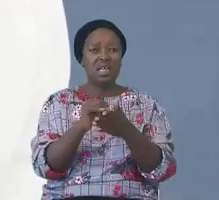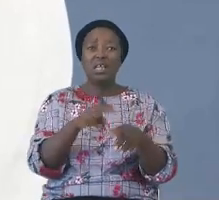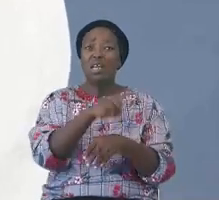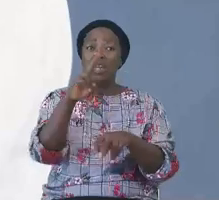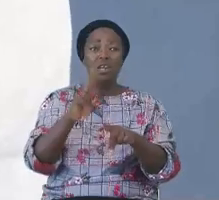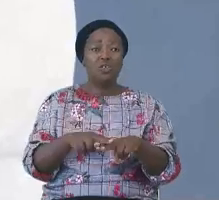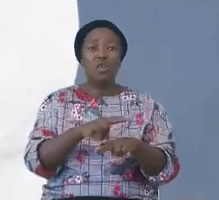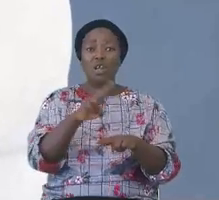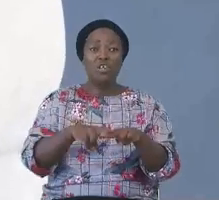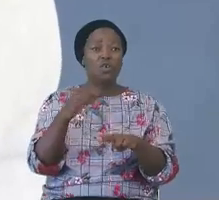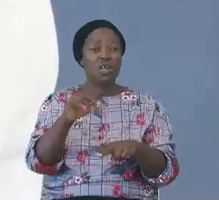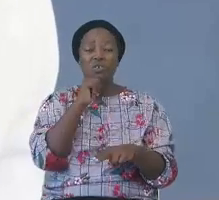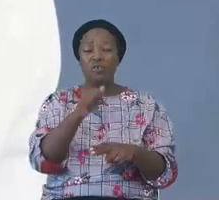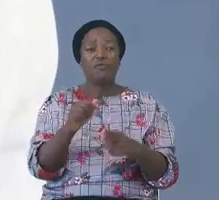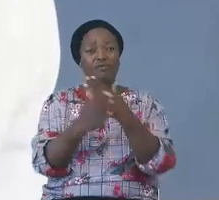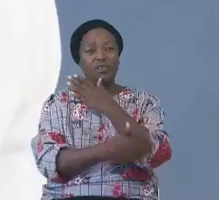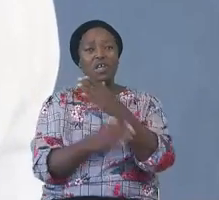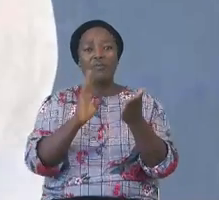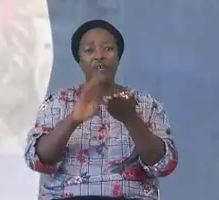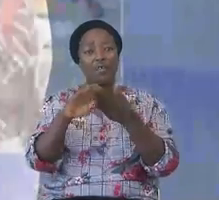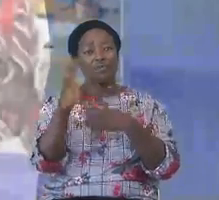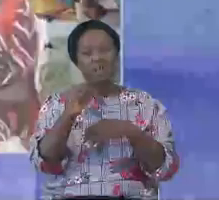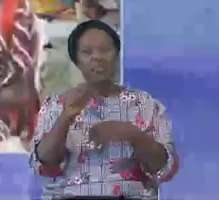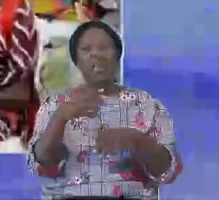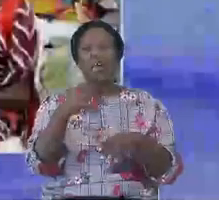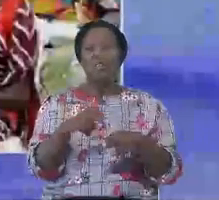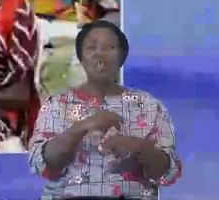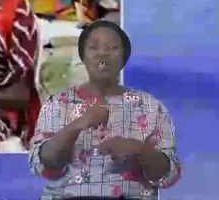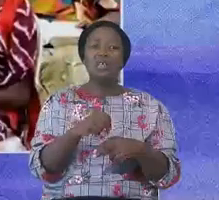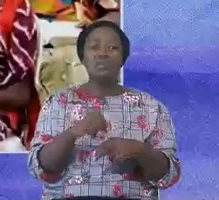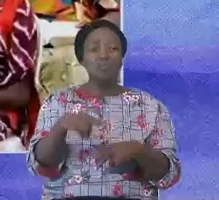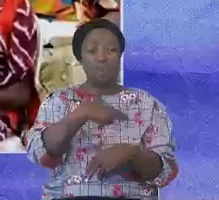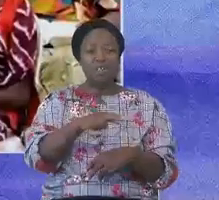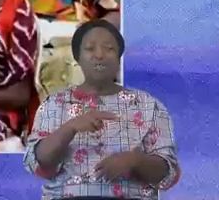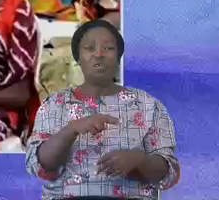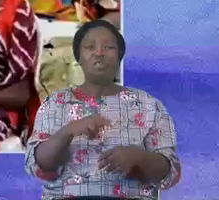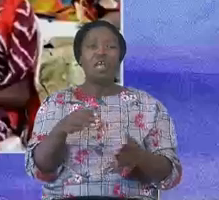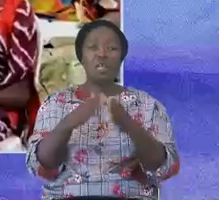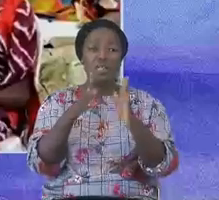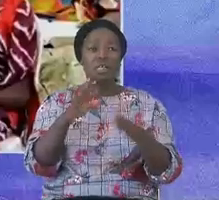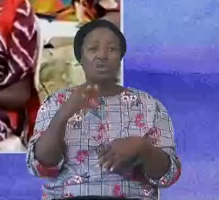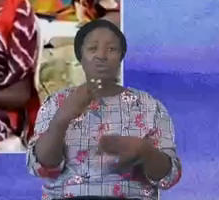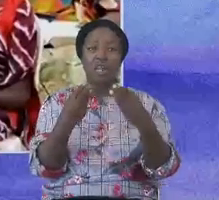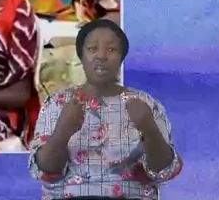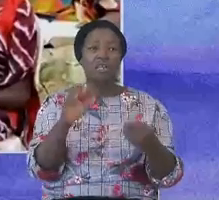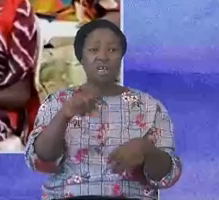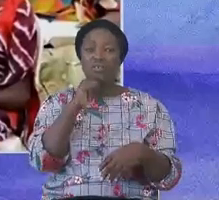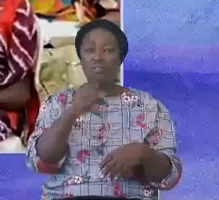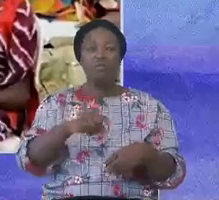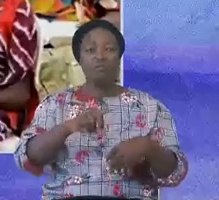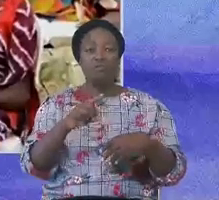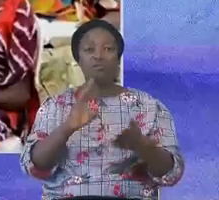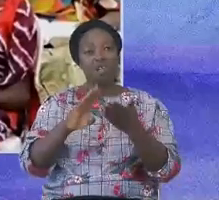comme le pire de pécheurs, que la nation ne pouvait pas lui pardonner. Le judiciaire ne pouvait pas lui